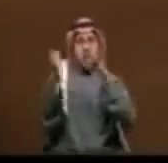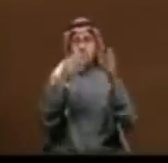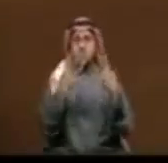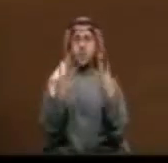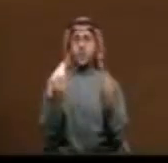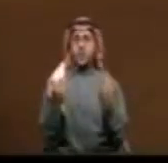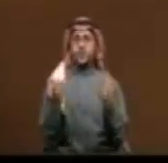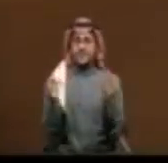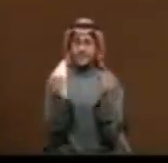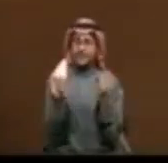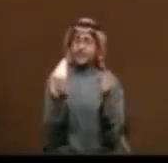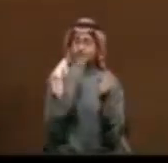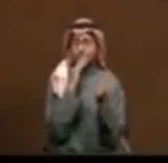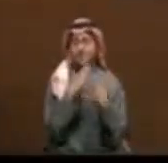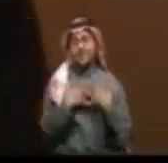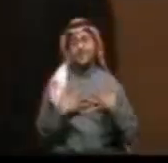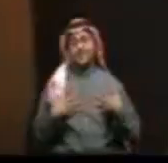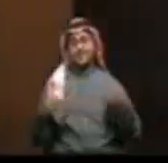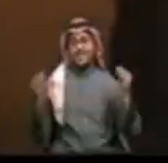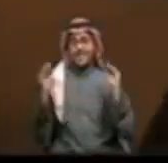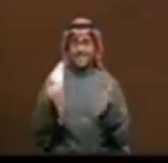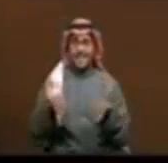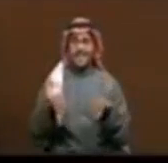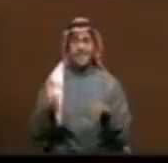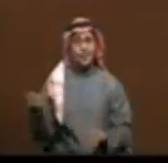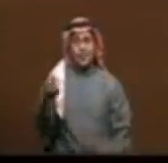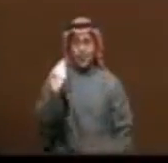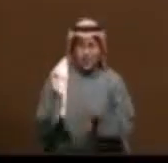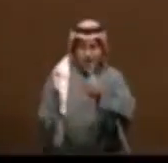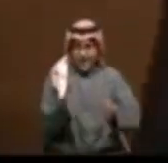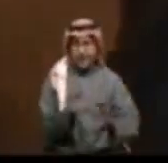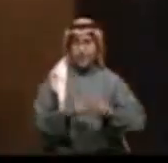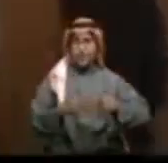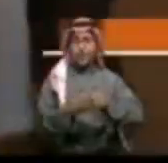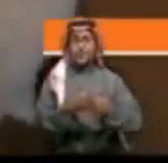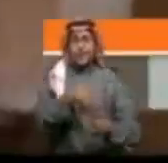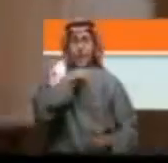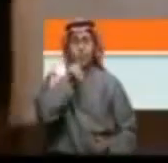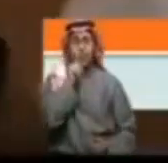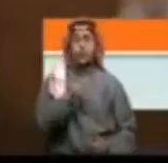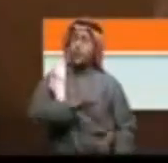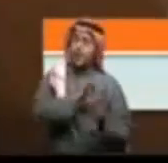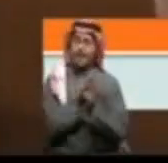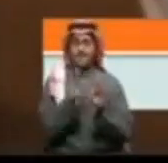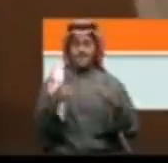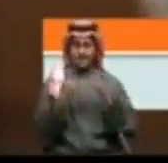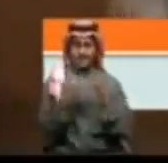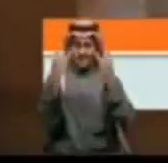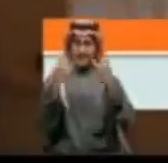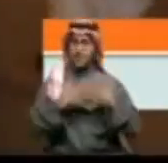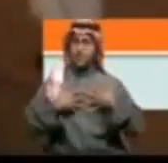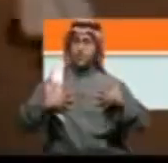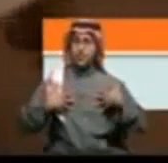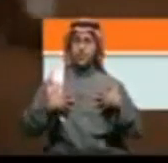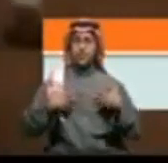الليالي الشتوية التي يستمتع بها الزوار الكرام صغارا وكبارا، حقيقة مزيج